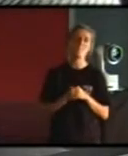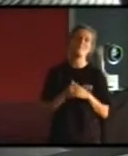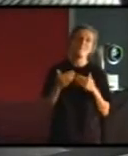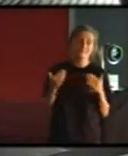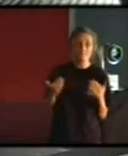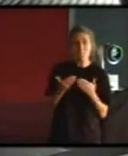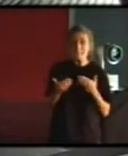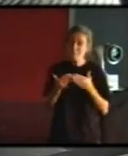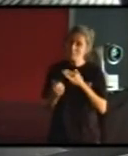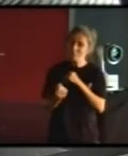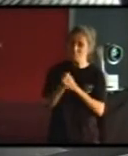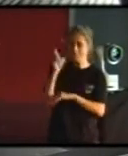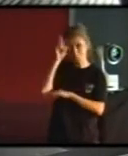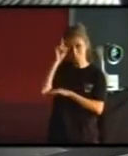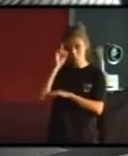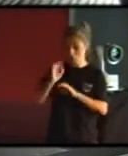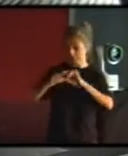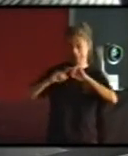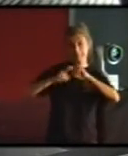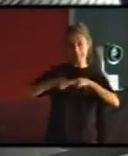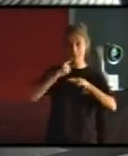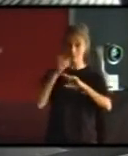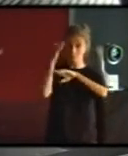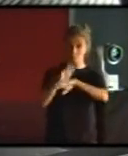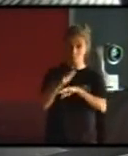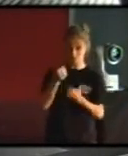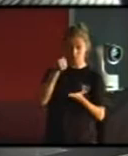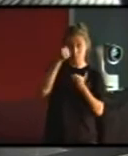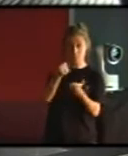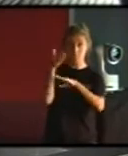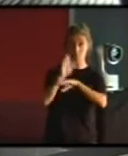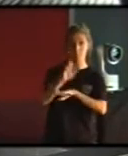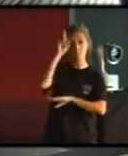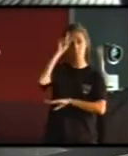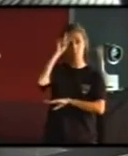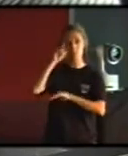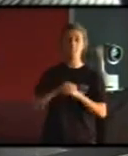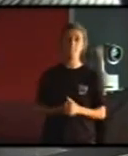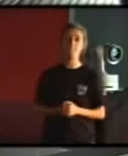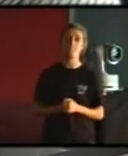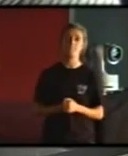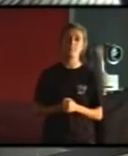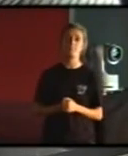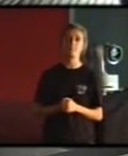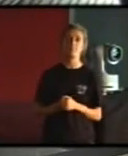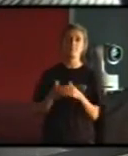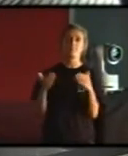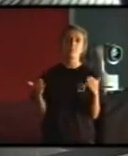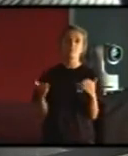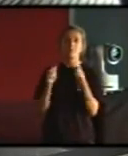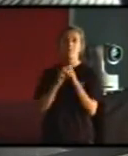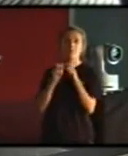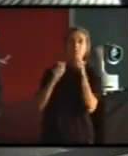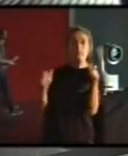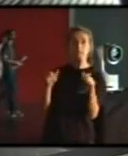parce que la raison pour laquelle on a réussi à protéger à ce moment-là, c'était parce que le bâtiment moderniste,